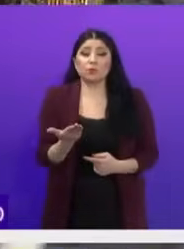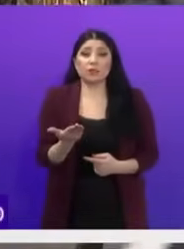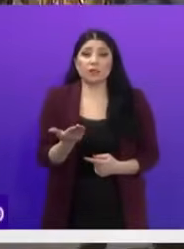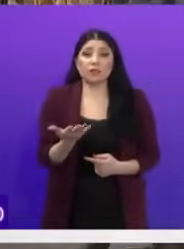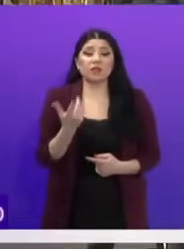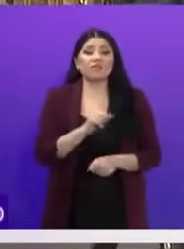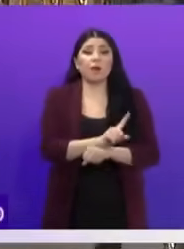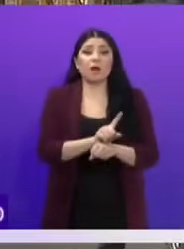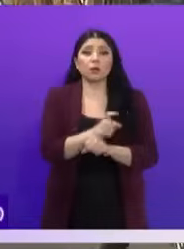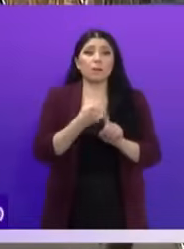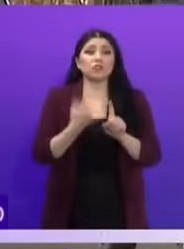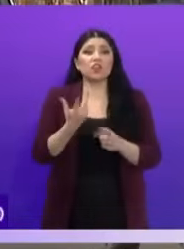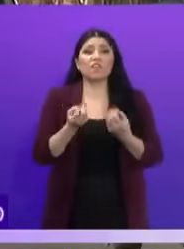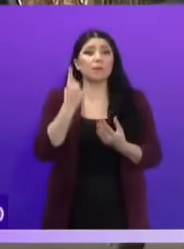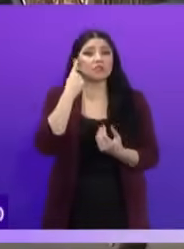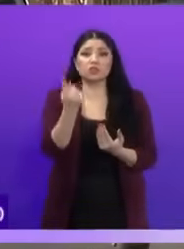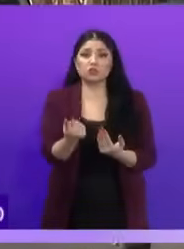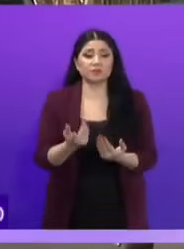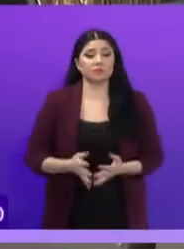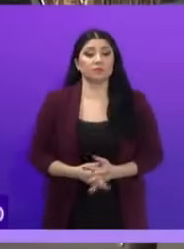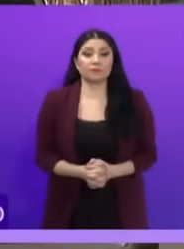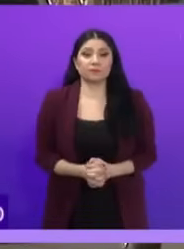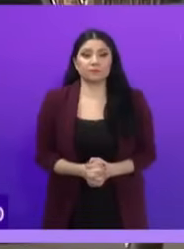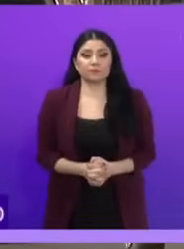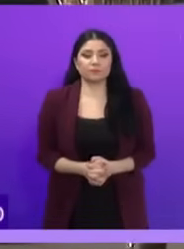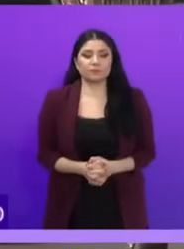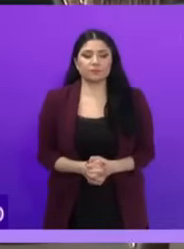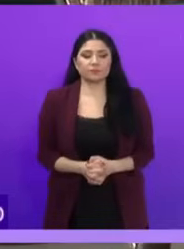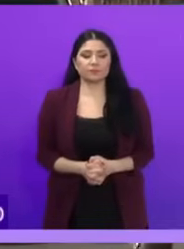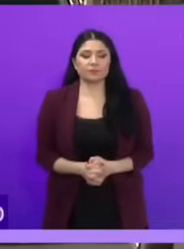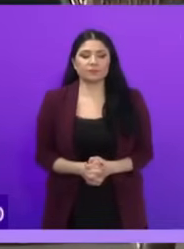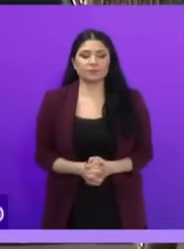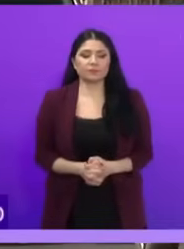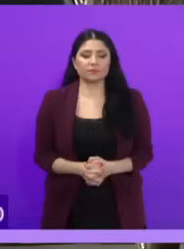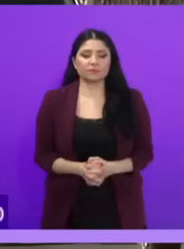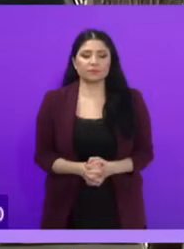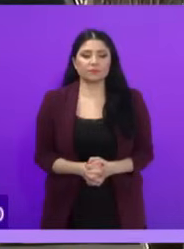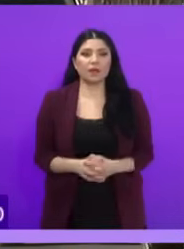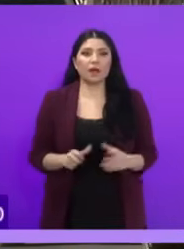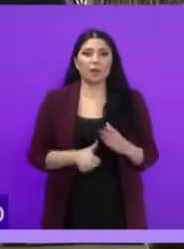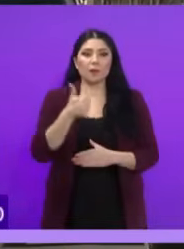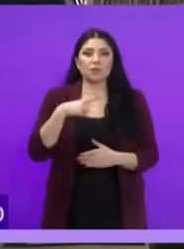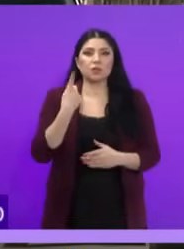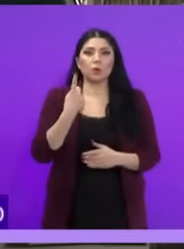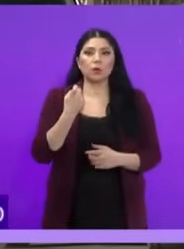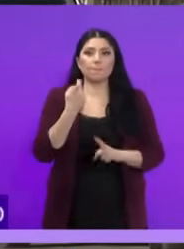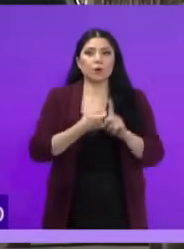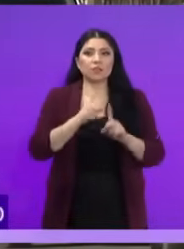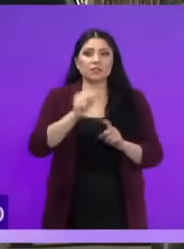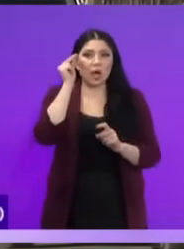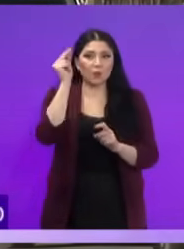mai dura acest protest? Ce informații aveți? În primul rând este un protest ad hoc. Este